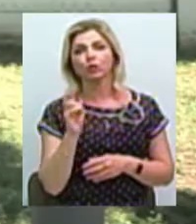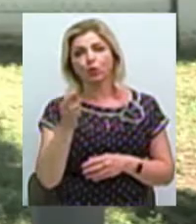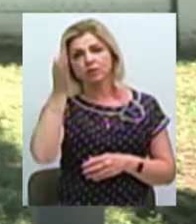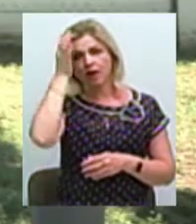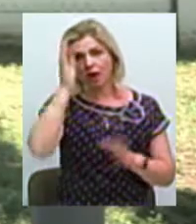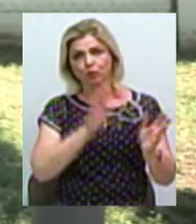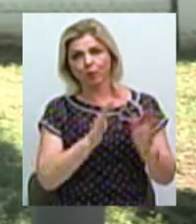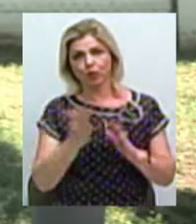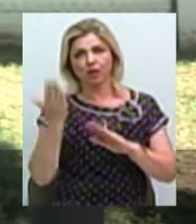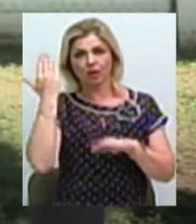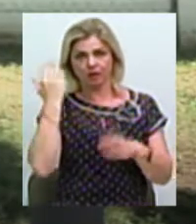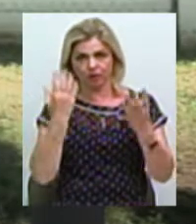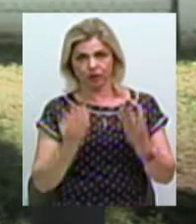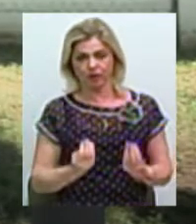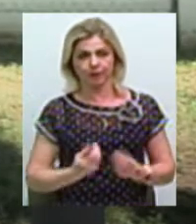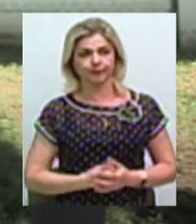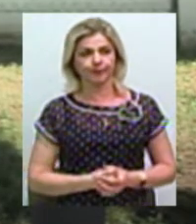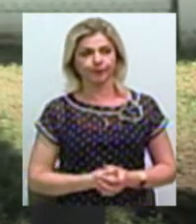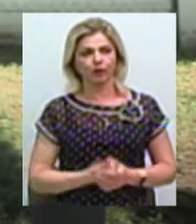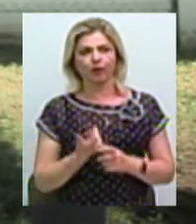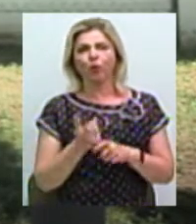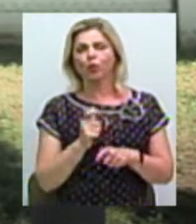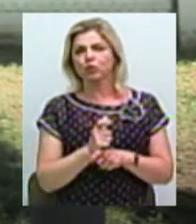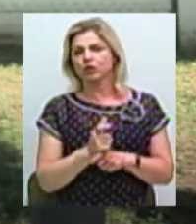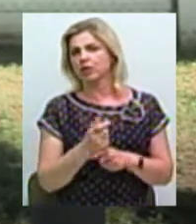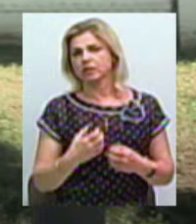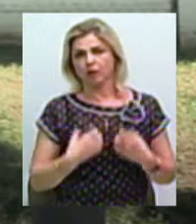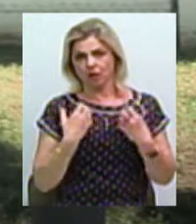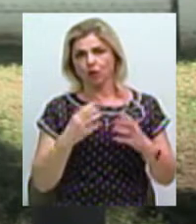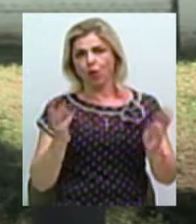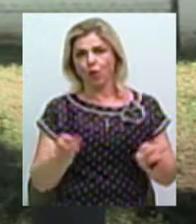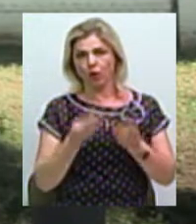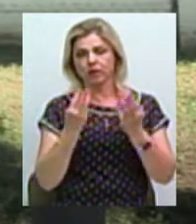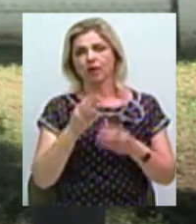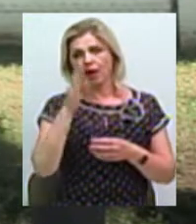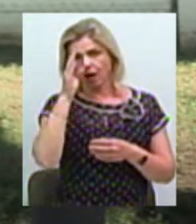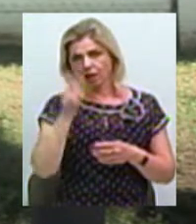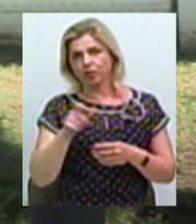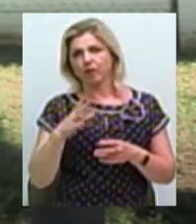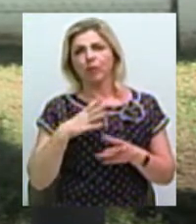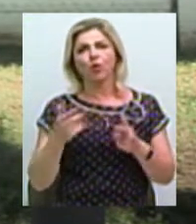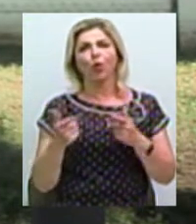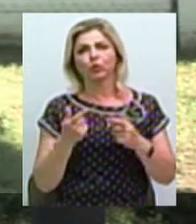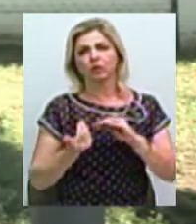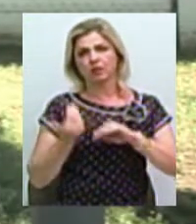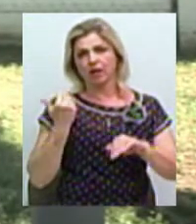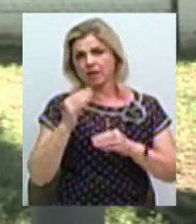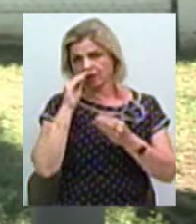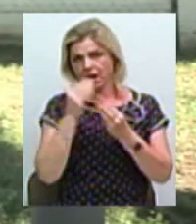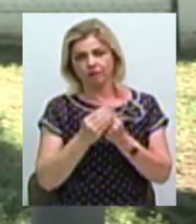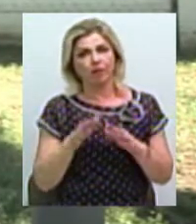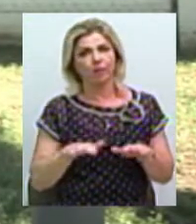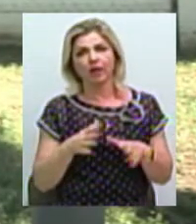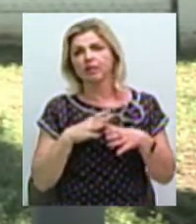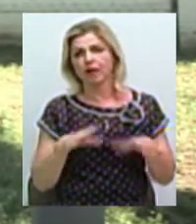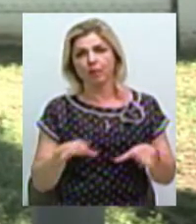дня. Дуже точний вогонь. Пацани, напевно, готувалися заздалегідь. Там сховатися було ніде, практично від